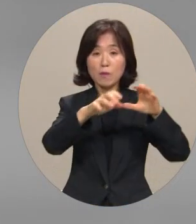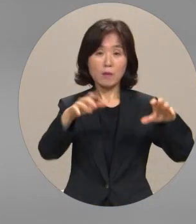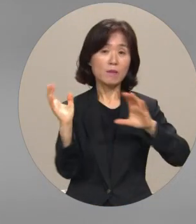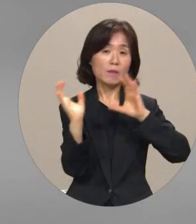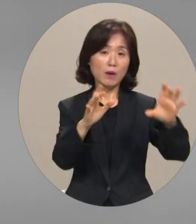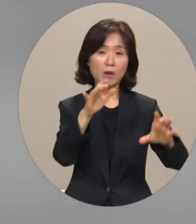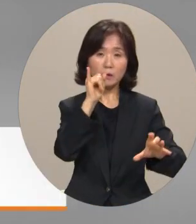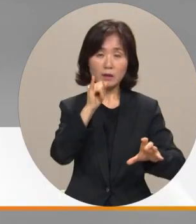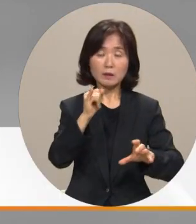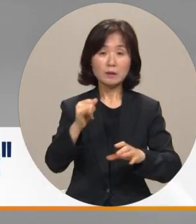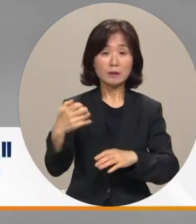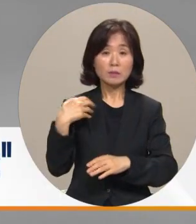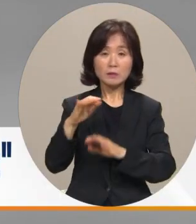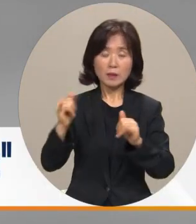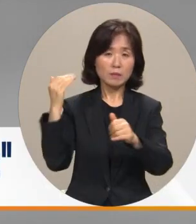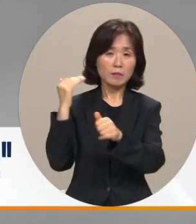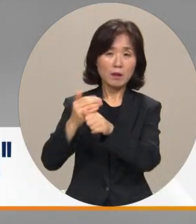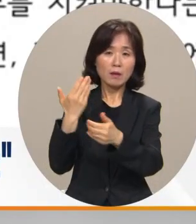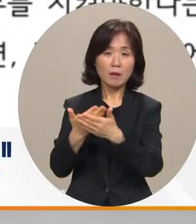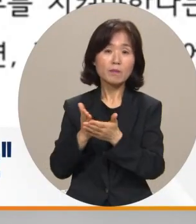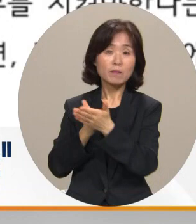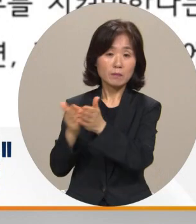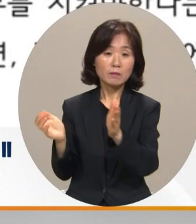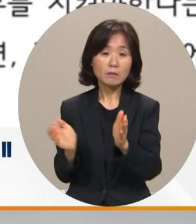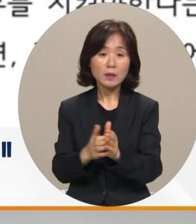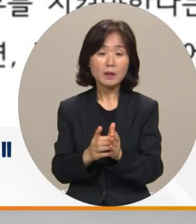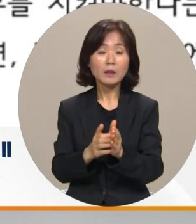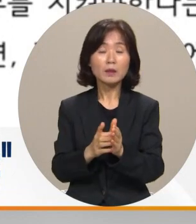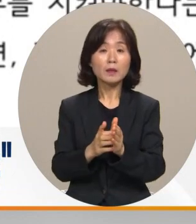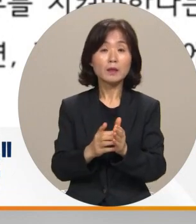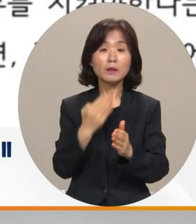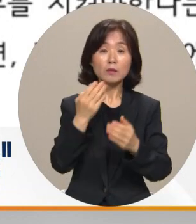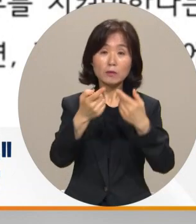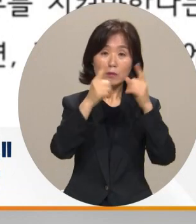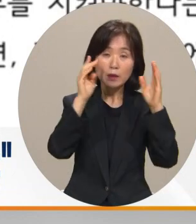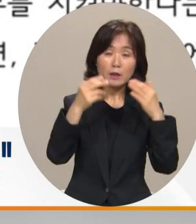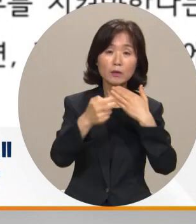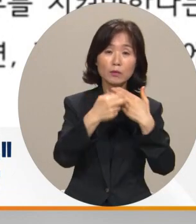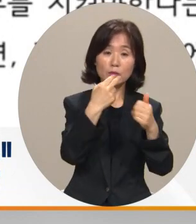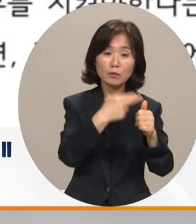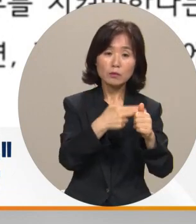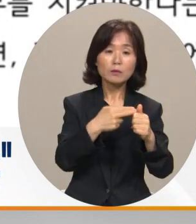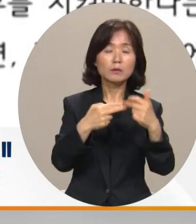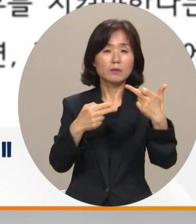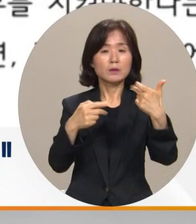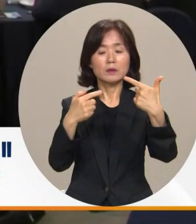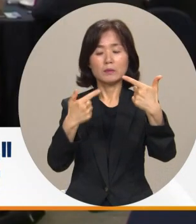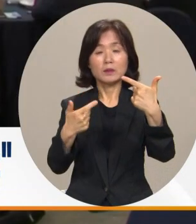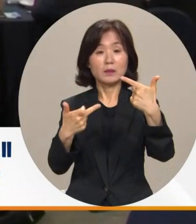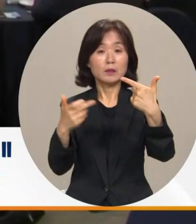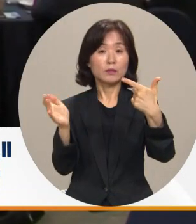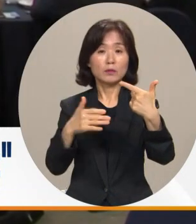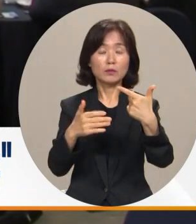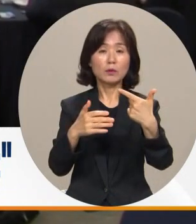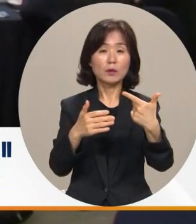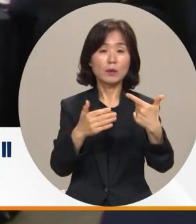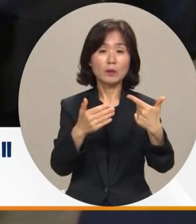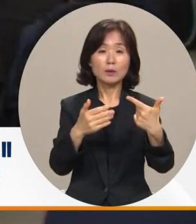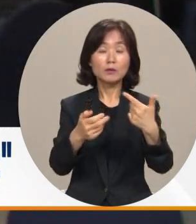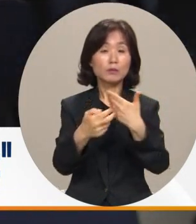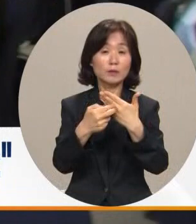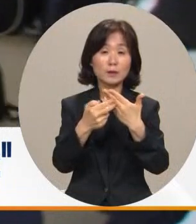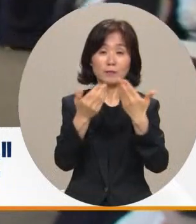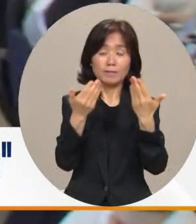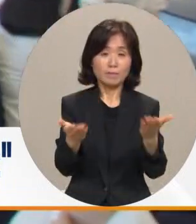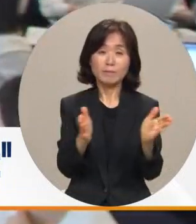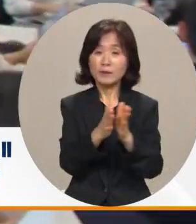서울대 의대와 병원 소속 교수들도 17일부터 집단 휴진에 들어간다고 밝힌 바 있습니다. 서울대 의대 비대위는